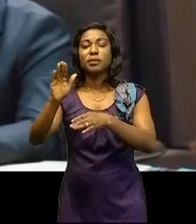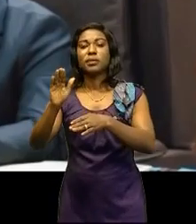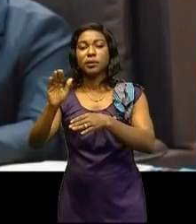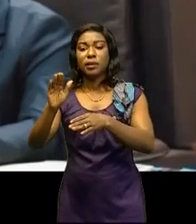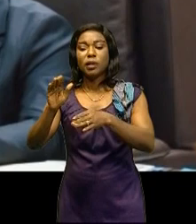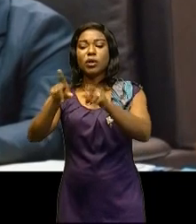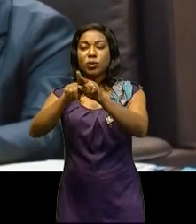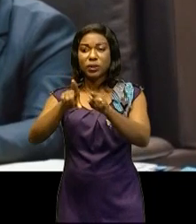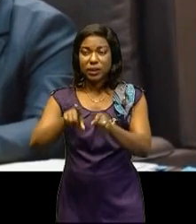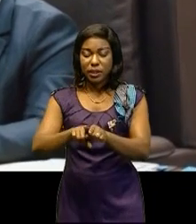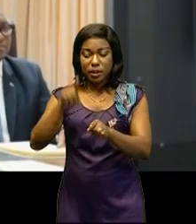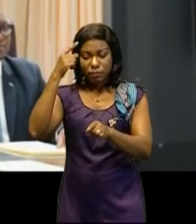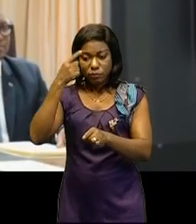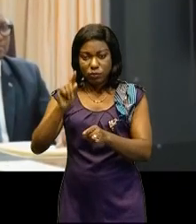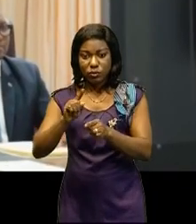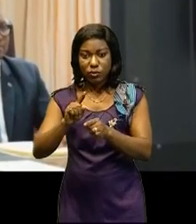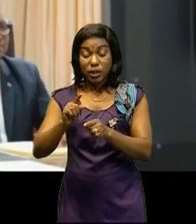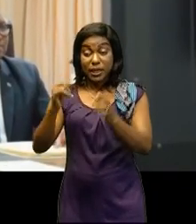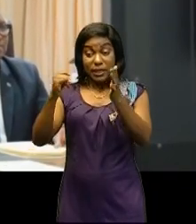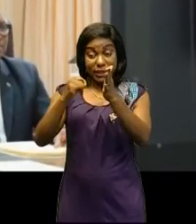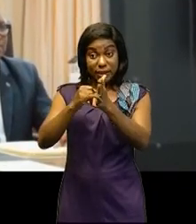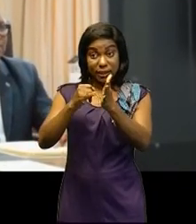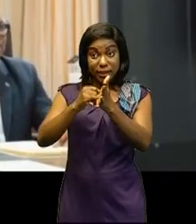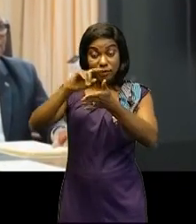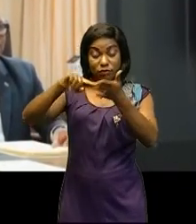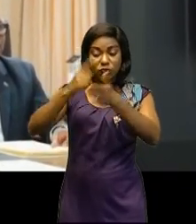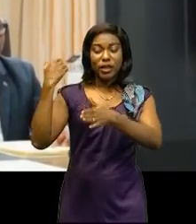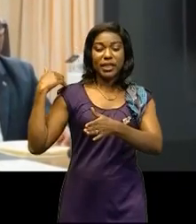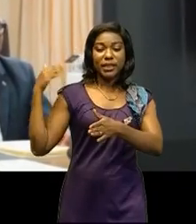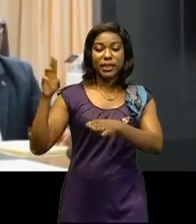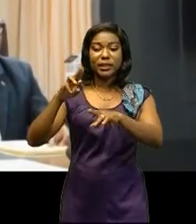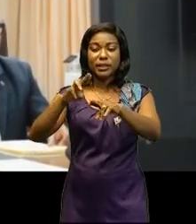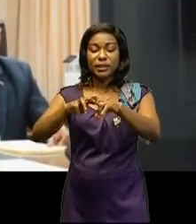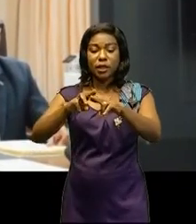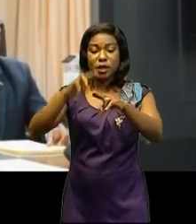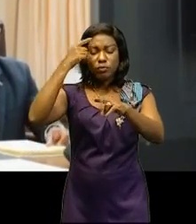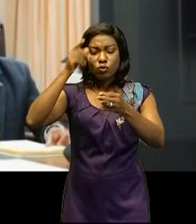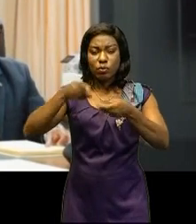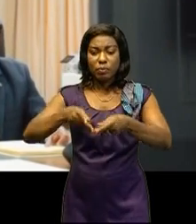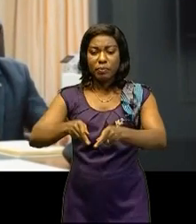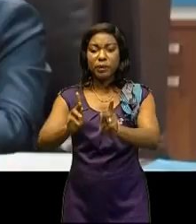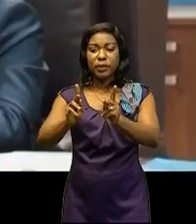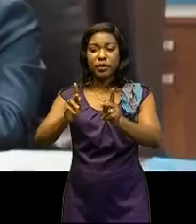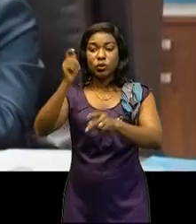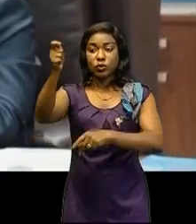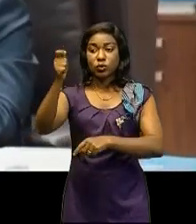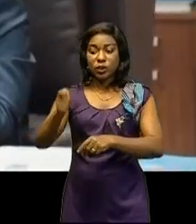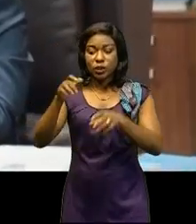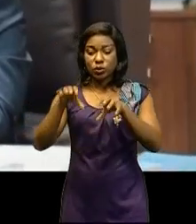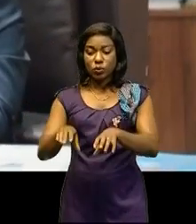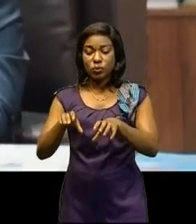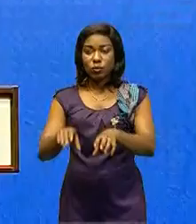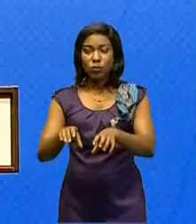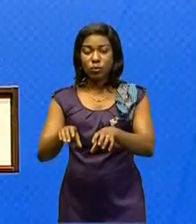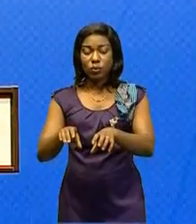dans le sens d'envisager une sixième prorogation de l'état de siège afin de permettre aux forces armées de la République démocratique du